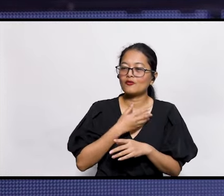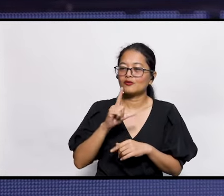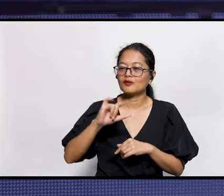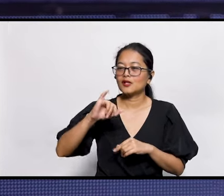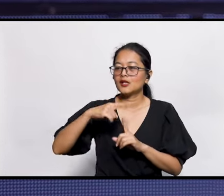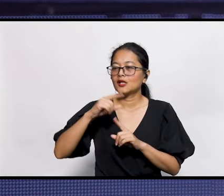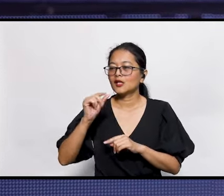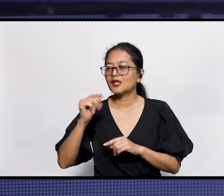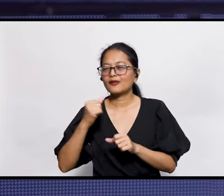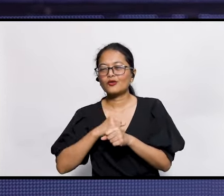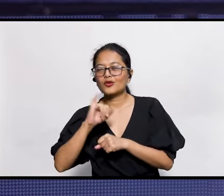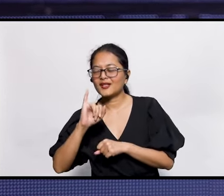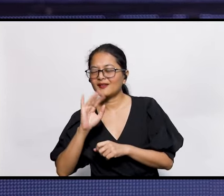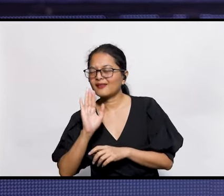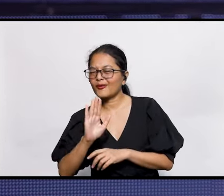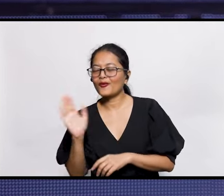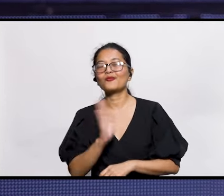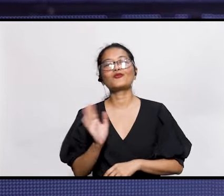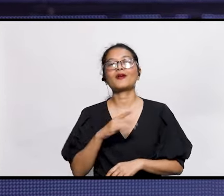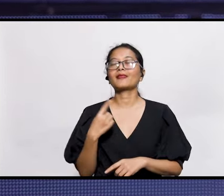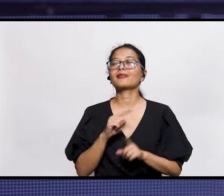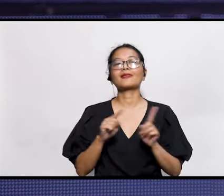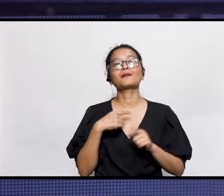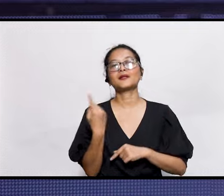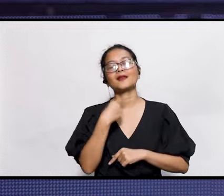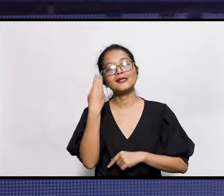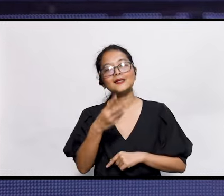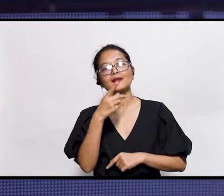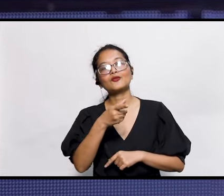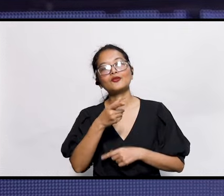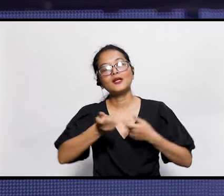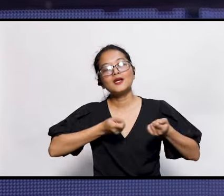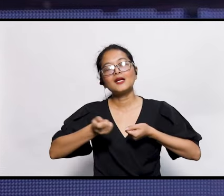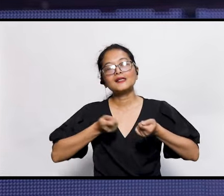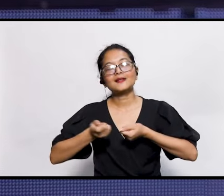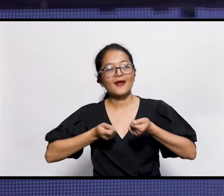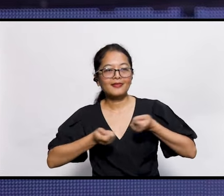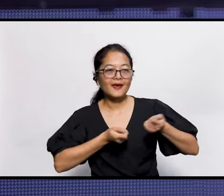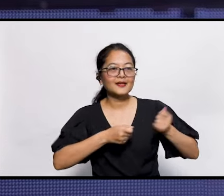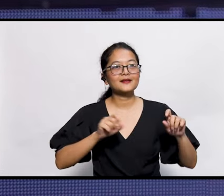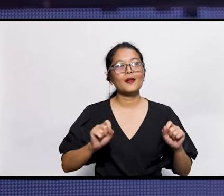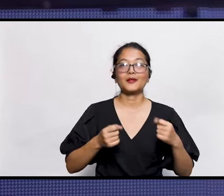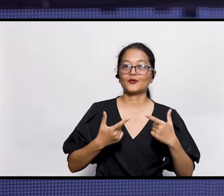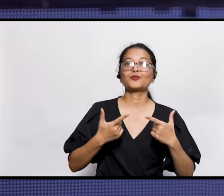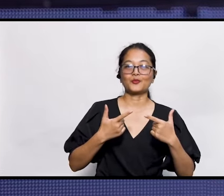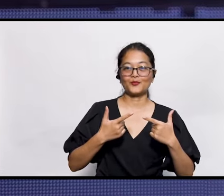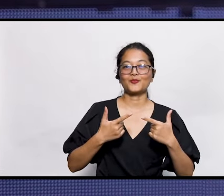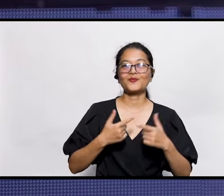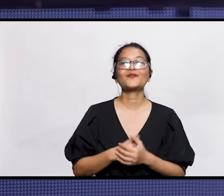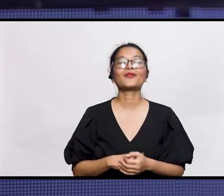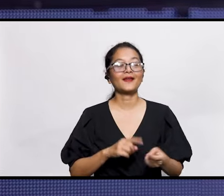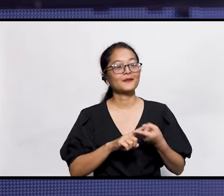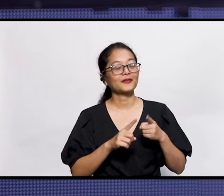diajak untuk melihat strategi is a Journey in life dalam kehidupan kita semuanya so